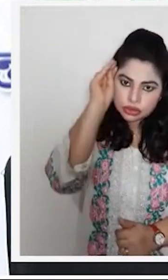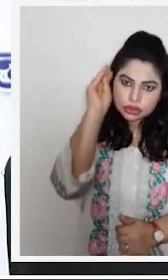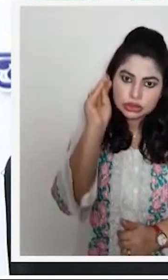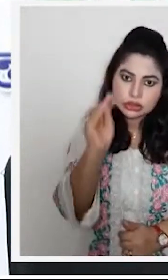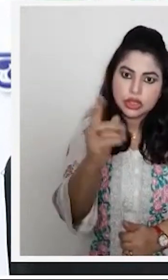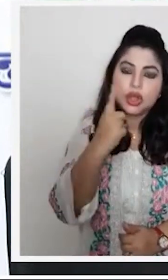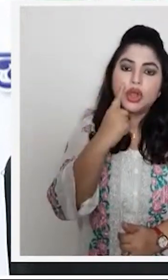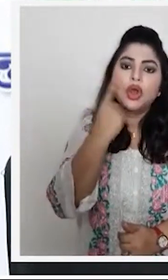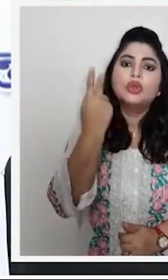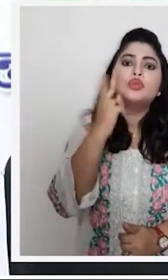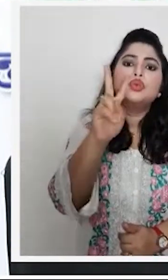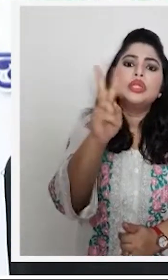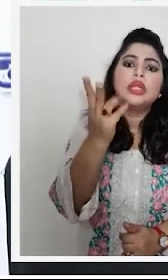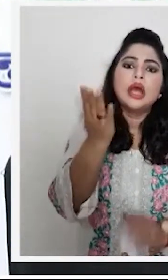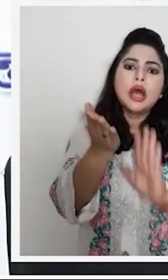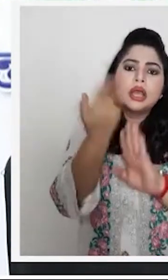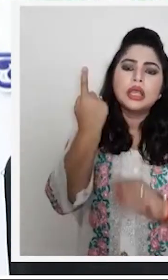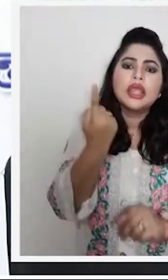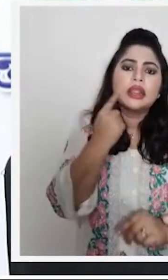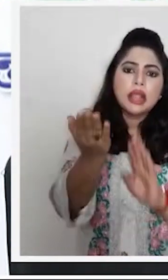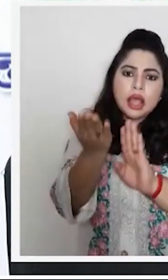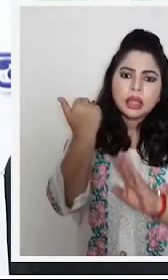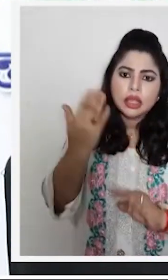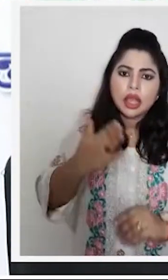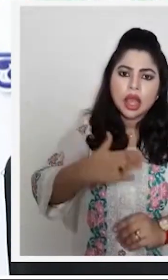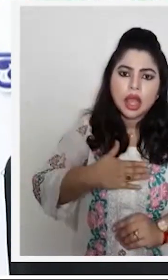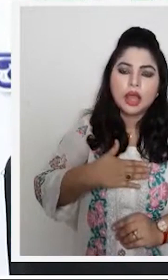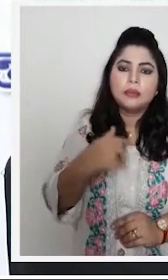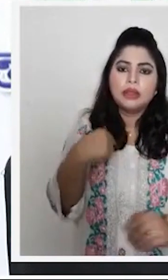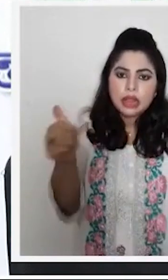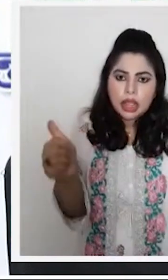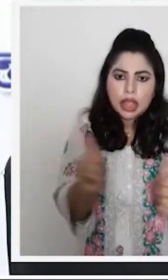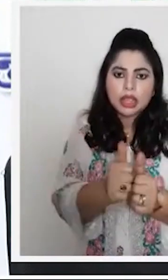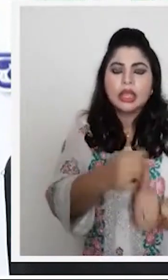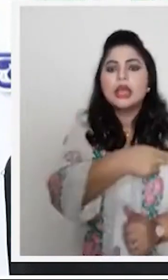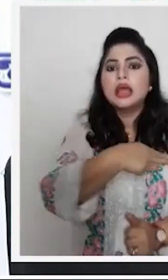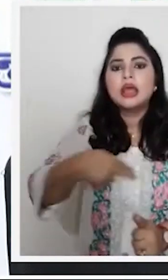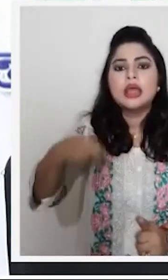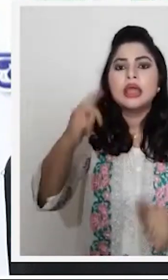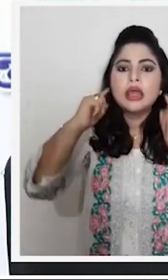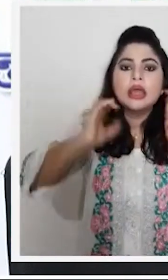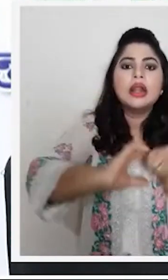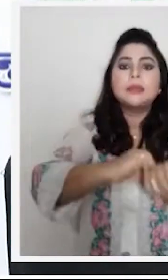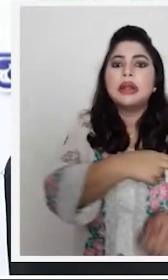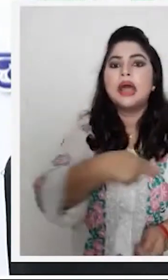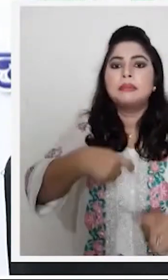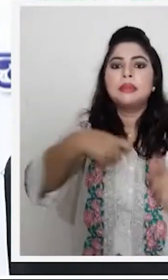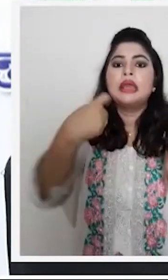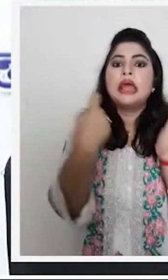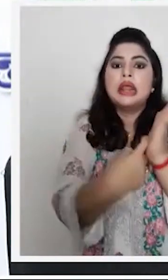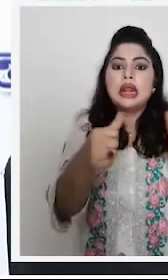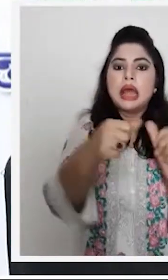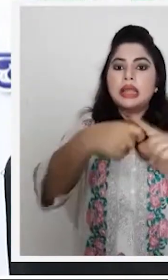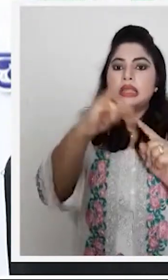জানাই। পরিশেষে একটি দুঃখজনক ঘটনার কথা উল্লেখ করতে চাই। গত পরশু দিন, গতকালকের আগের দিন, আমাদের